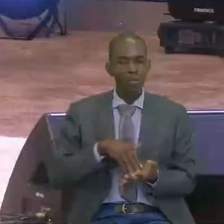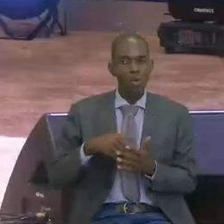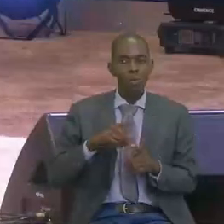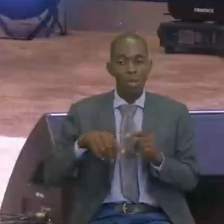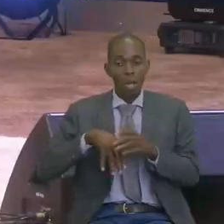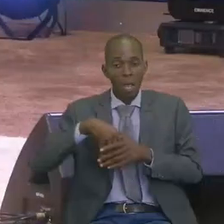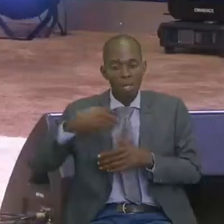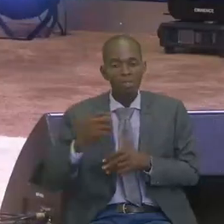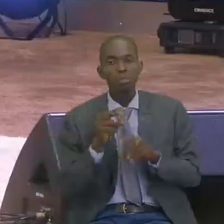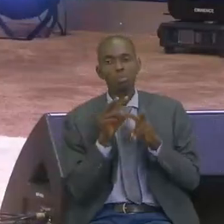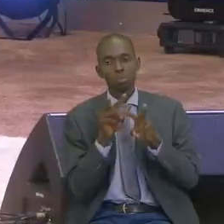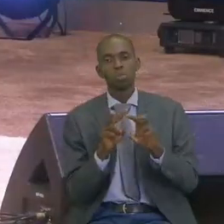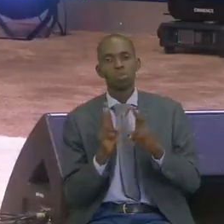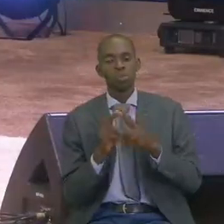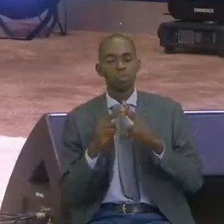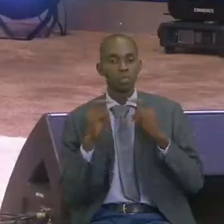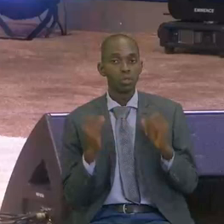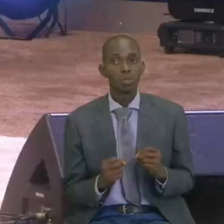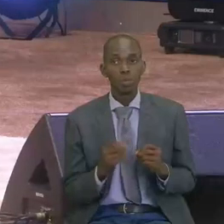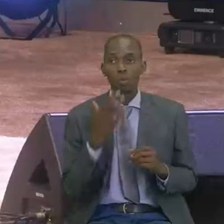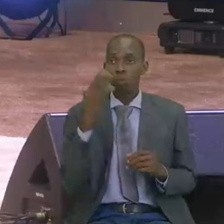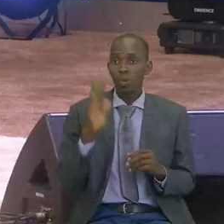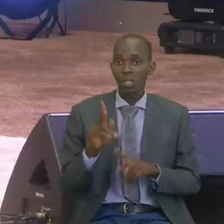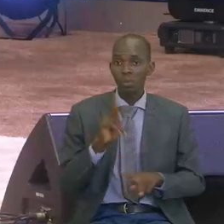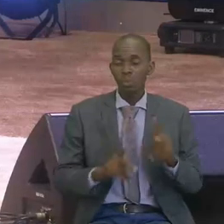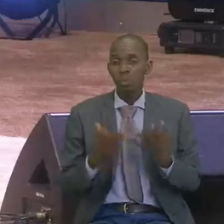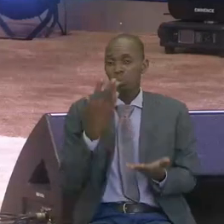fort au dehors, les gens pécheurs